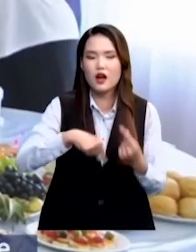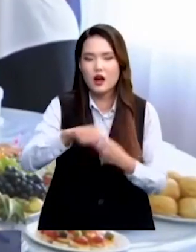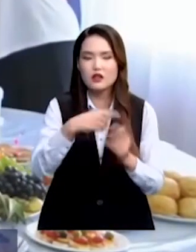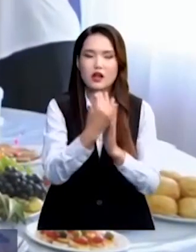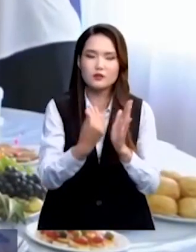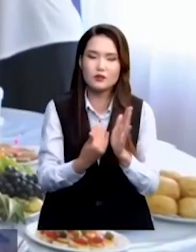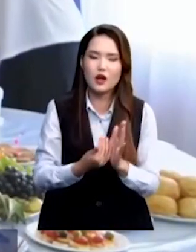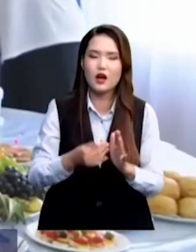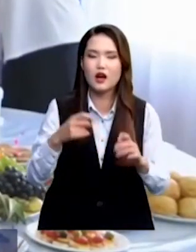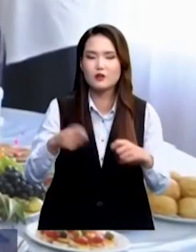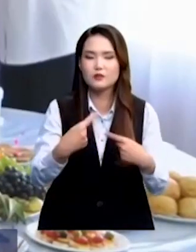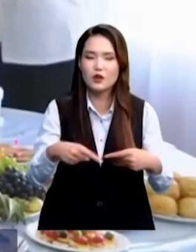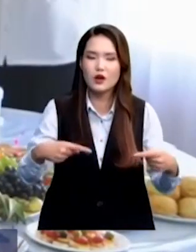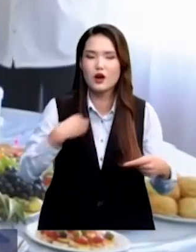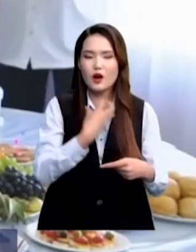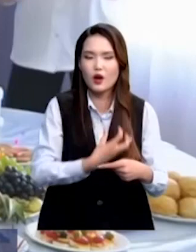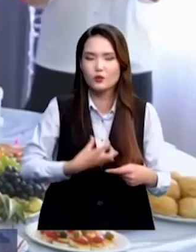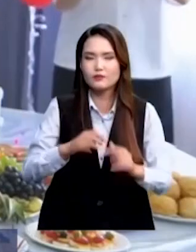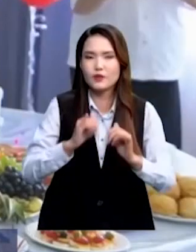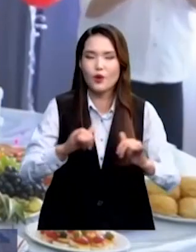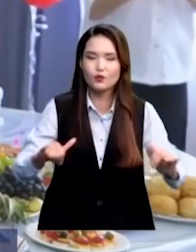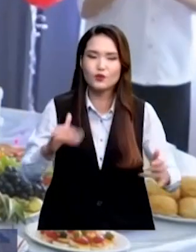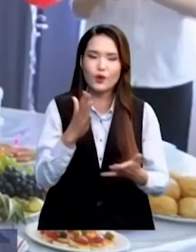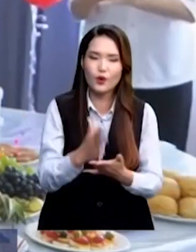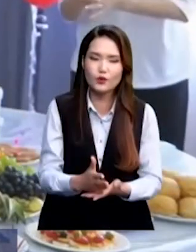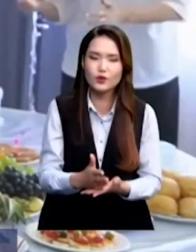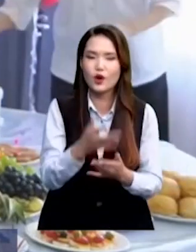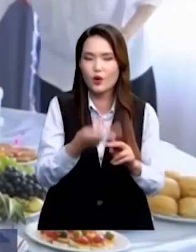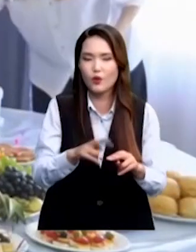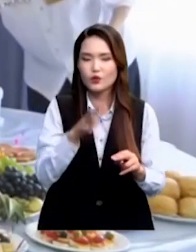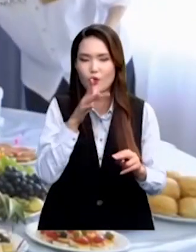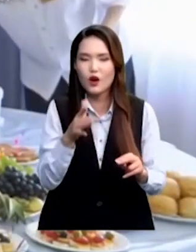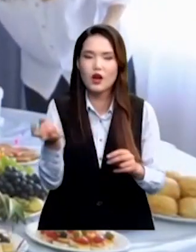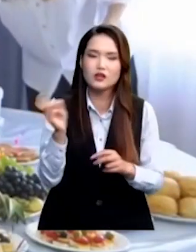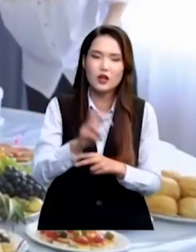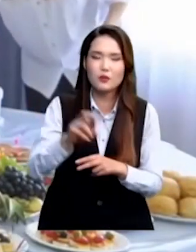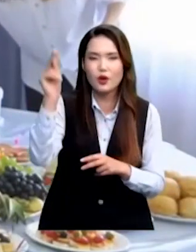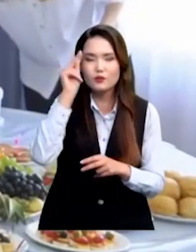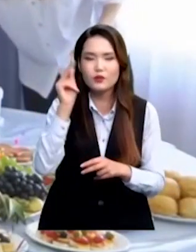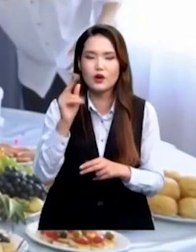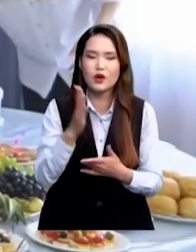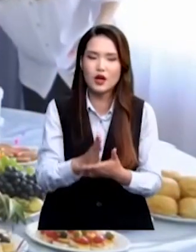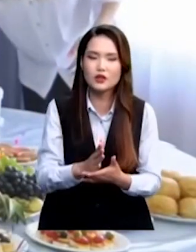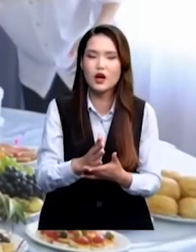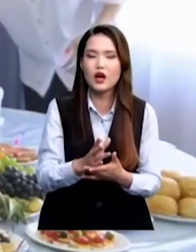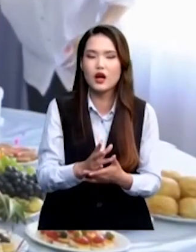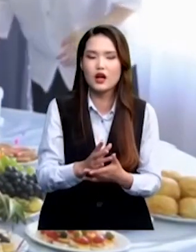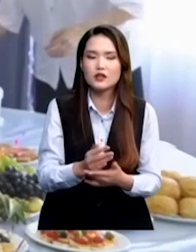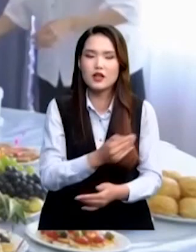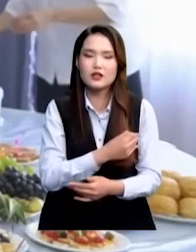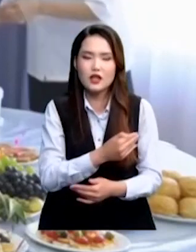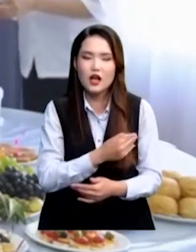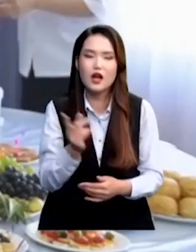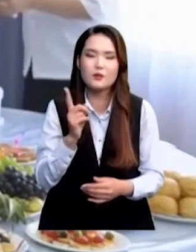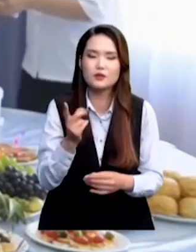не простаивают. Здесь занимаются все время волонтеры из Караганды, которые приходят и помогают детям. Но в чем